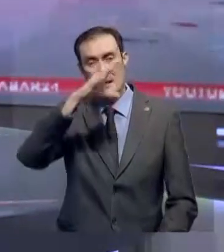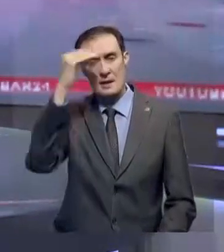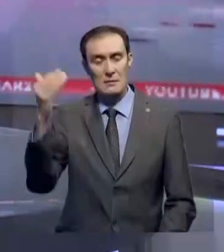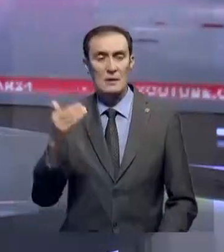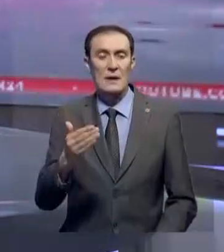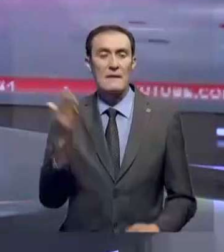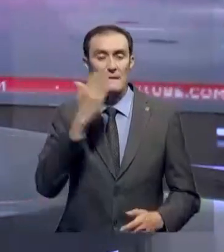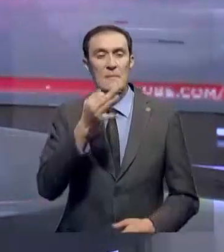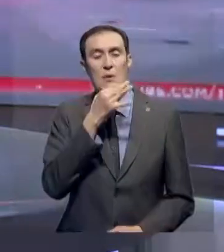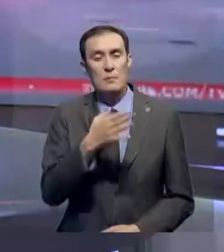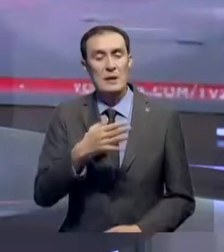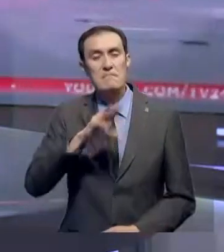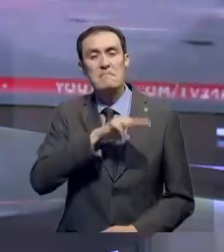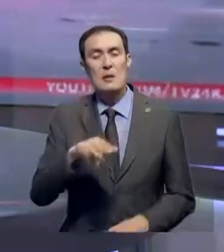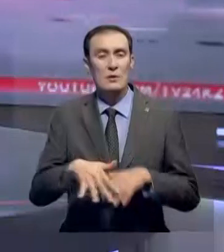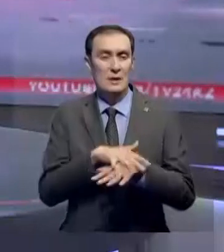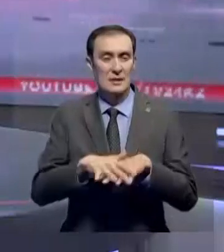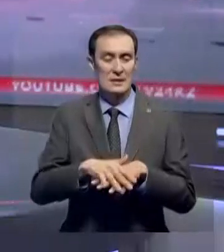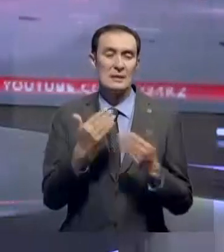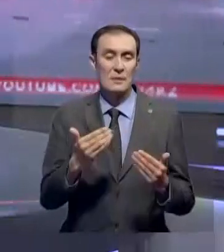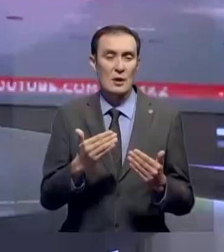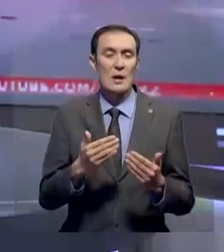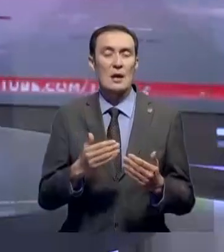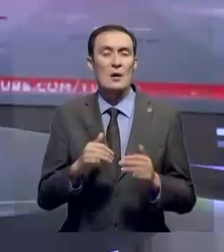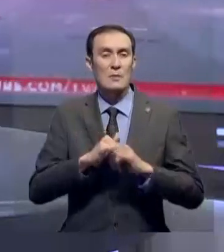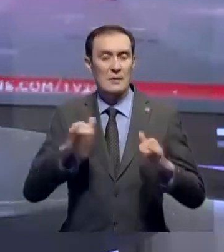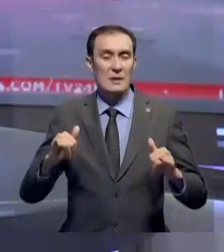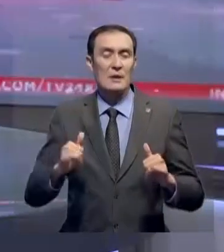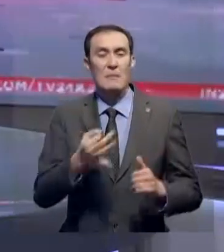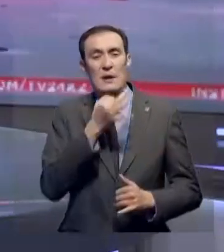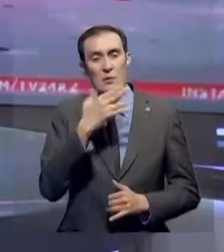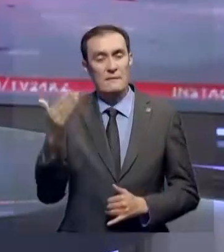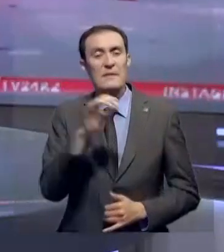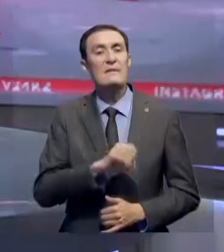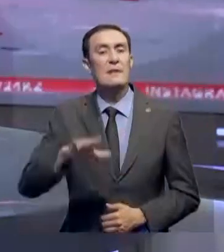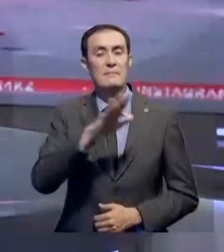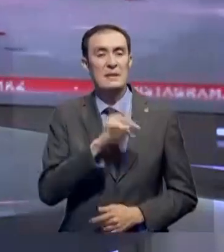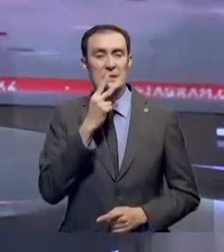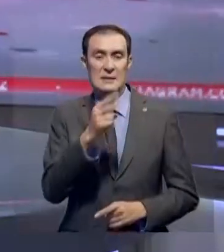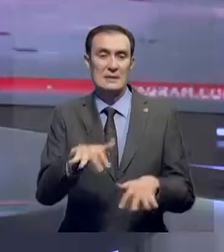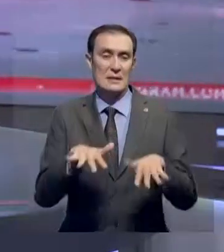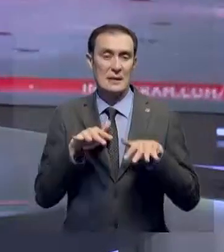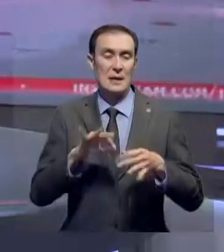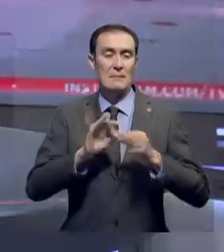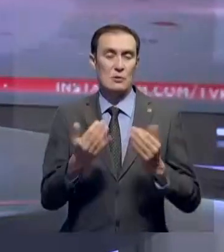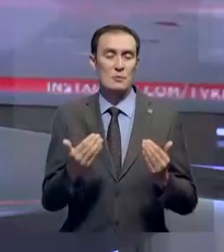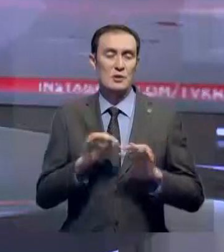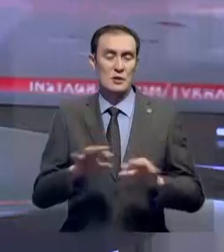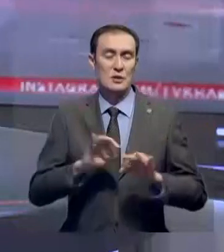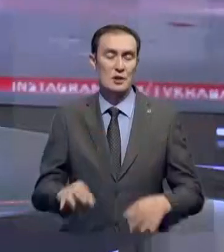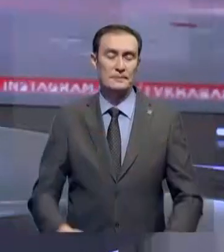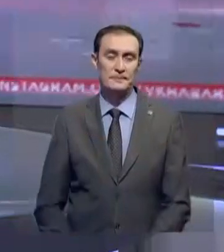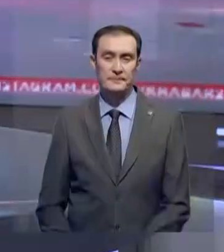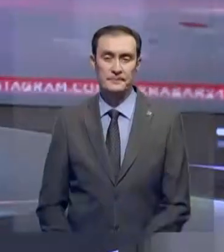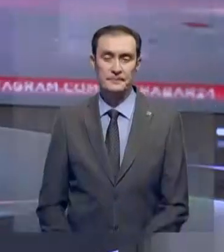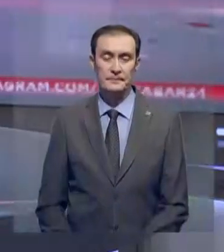который полюбили миллионы казахстанцев, теперь уверенно набирает поклонников и среди европейских зрителей. Подробнее в материале